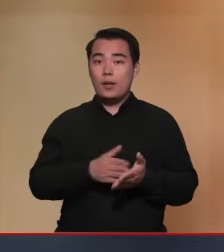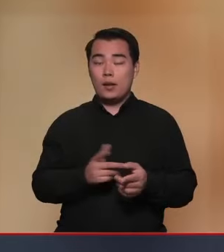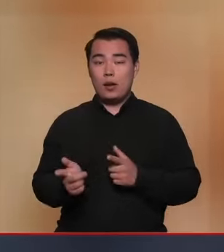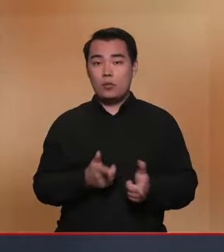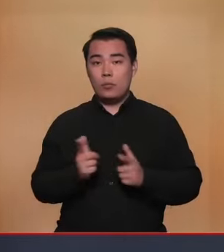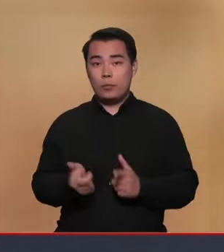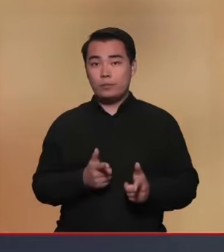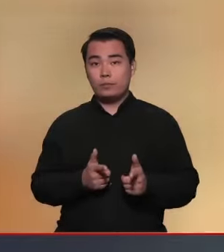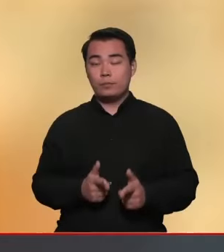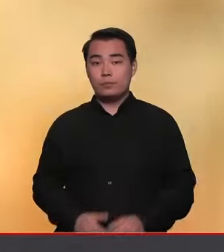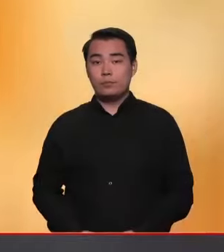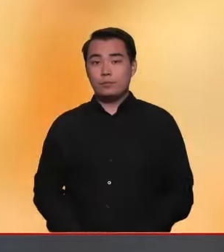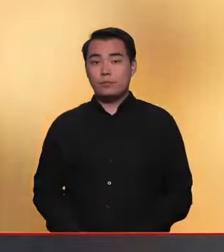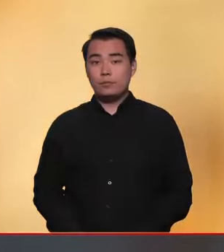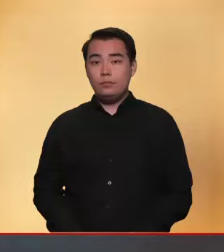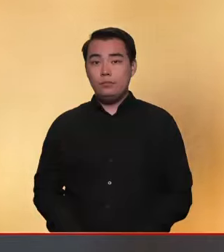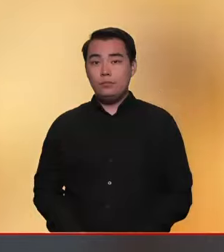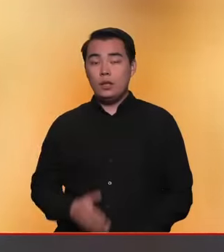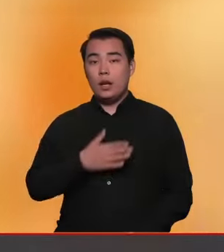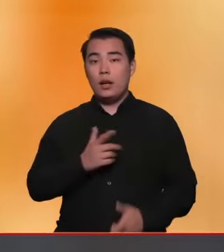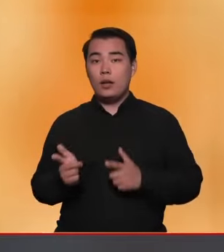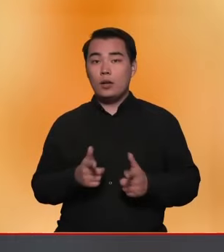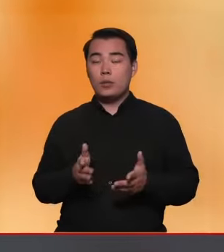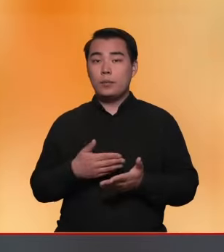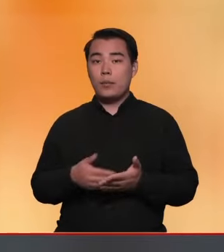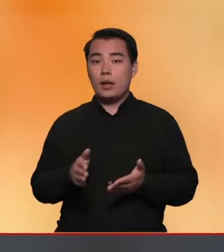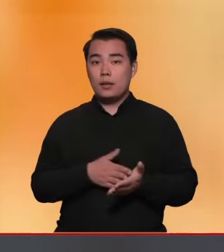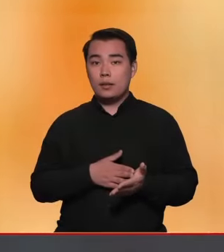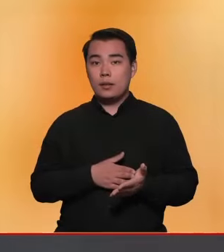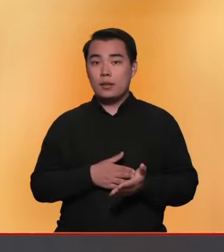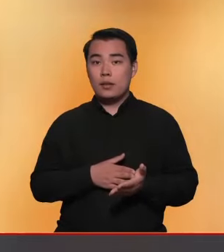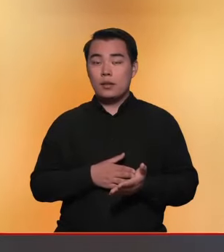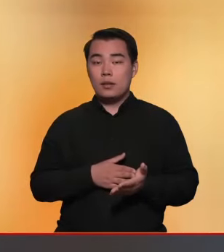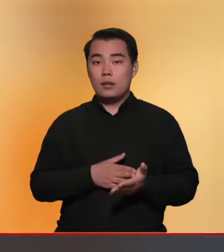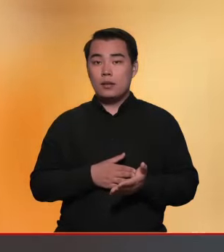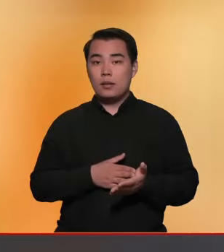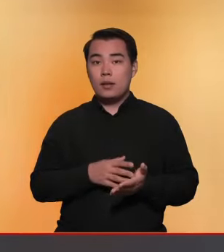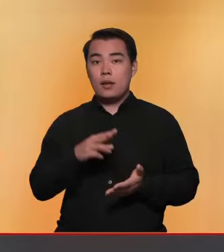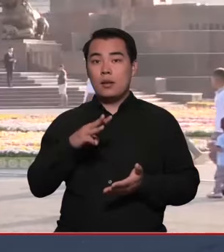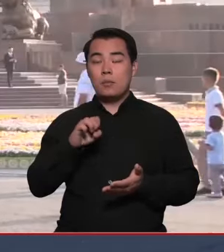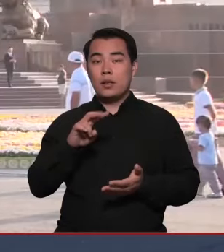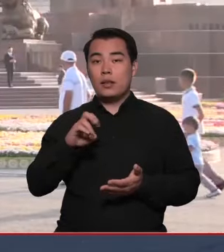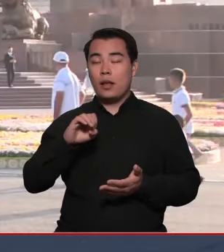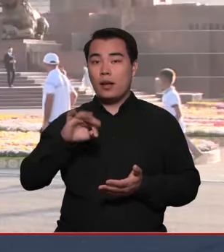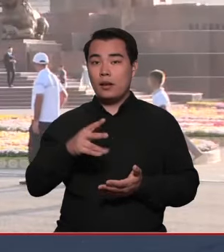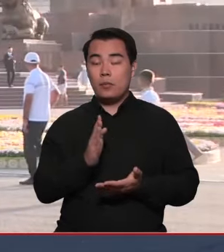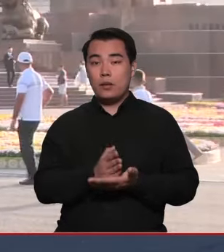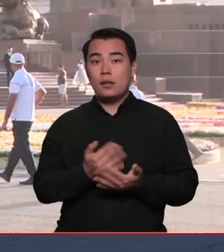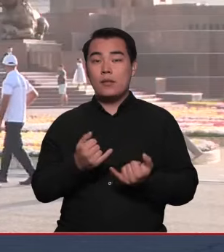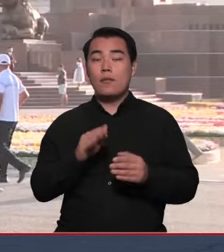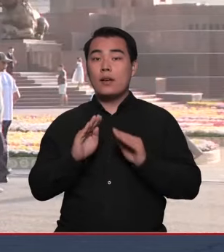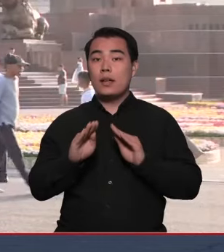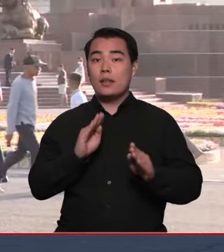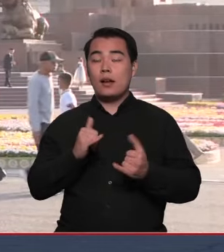готовится? Я готовлю масло с этой, как Згар? Миндалины. А, миндалины? Выставка